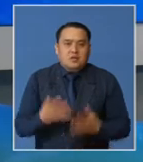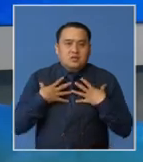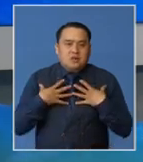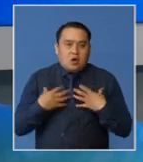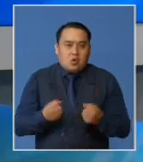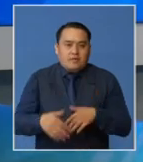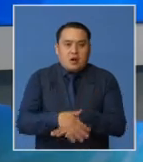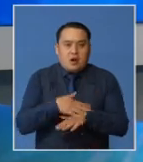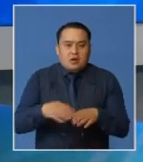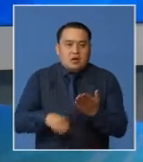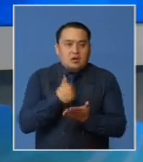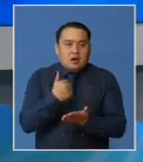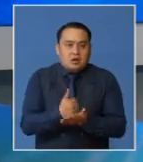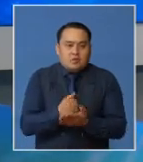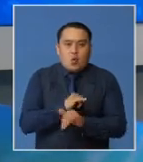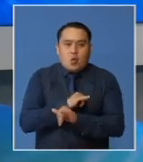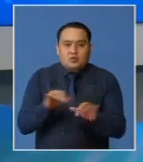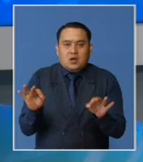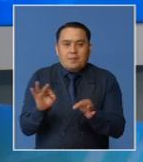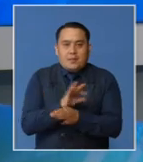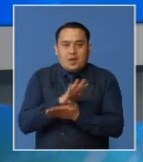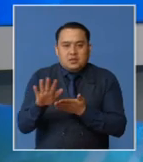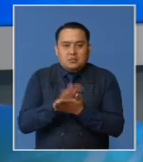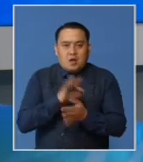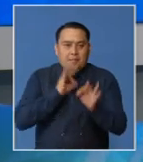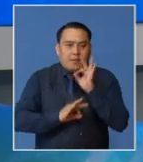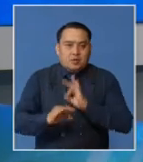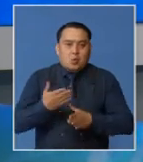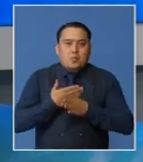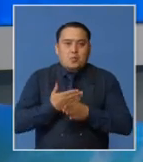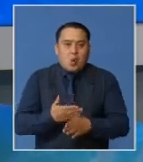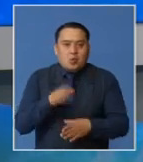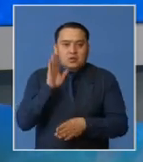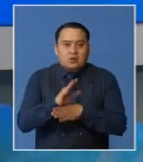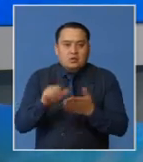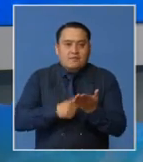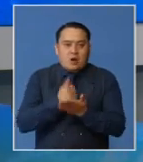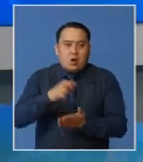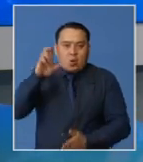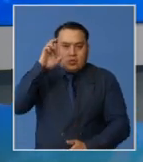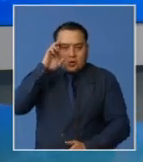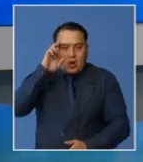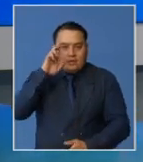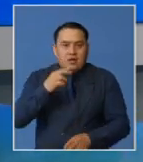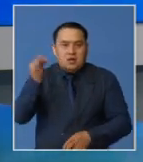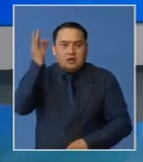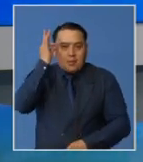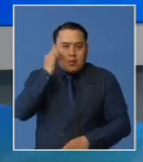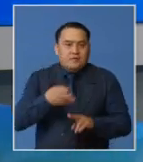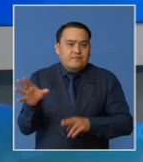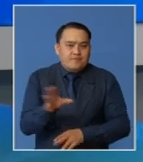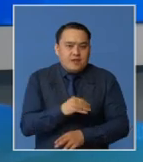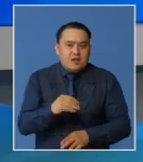Здоровье нации превыше всего. Увеличить объем бесплатной гарантированной медицинской помощи поручил глава государства Касым-Жомарт Токаев.